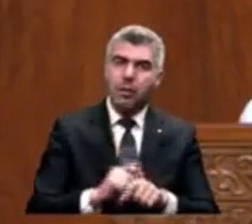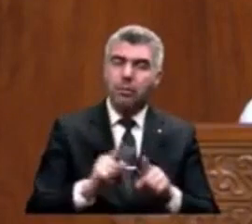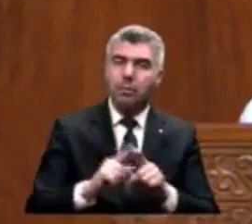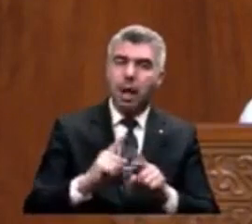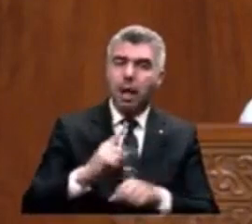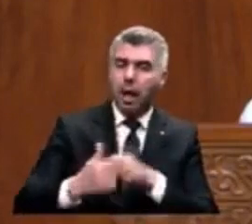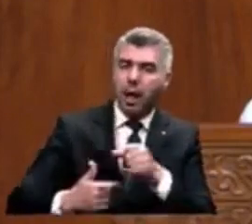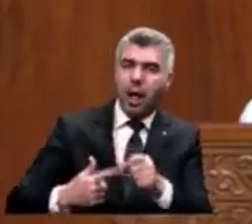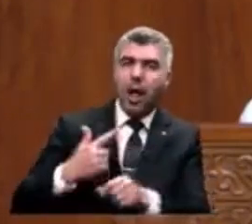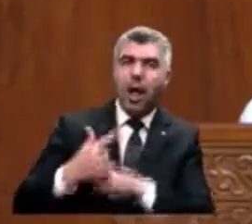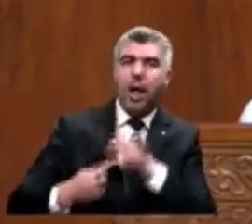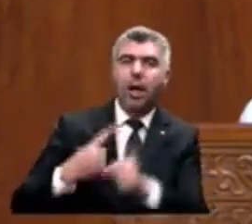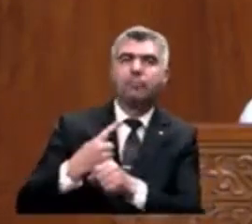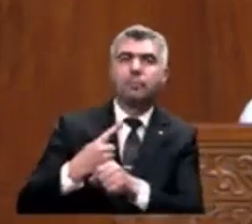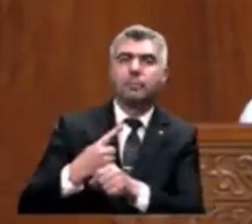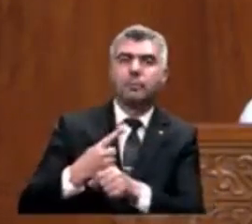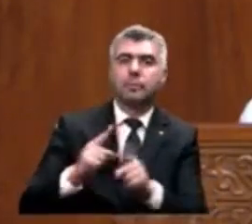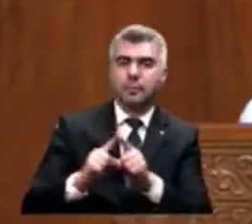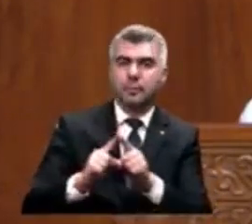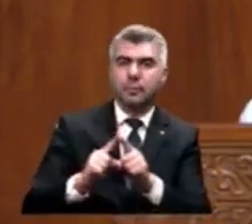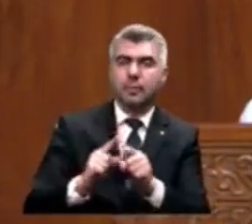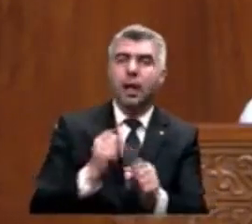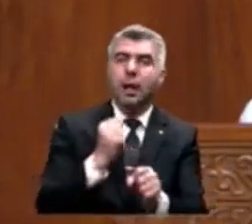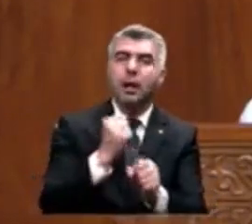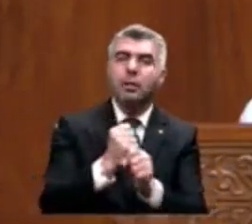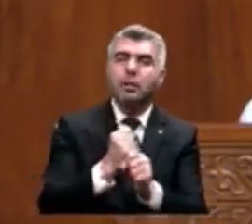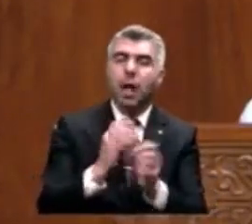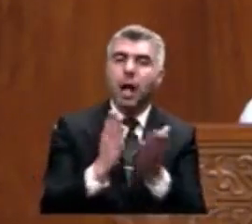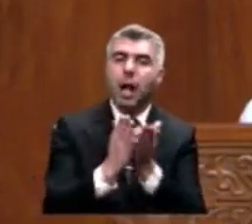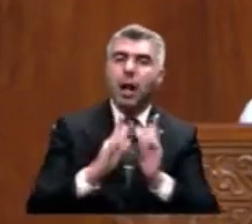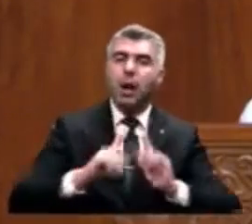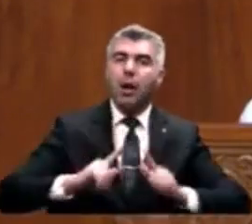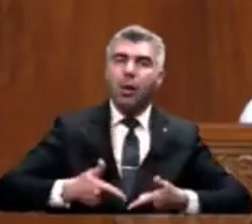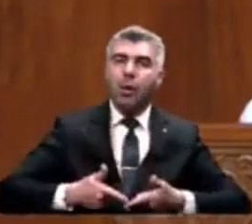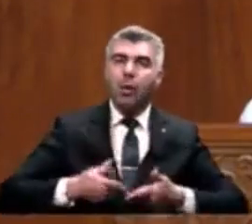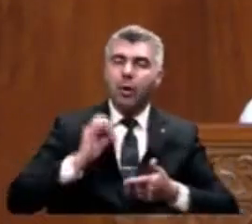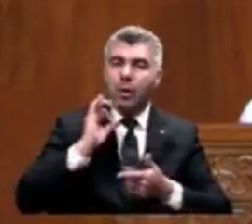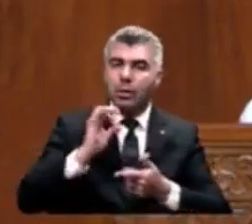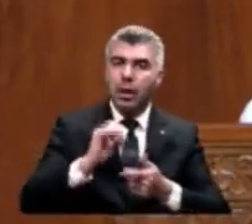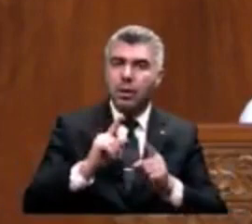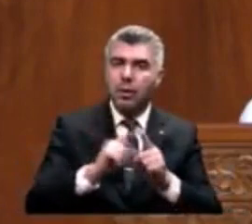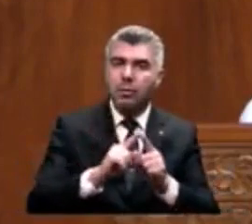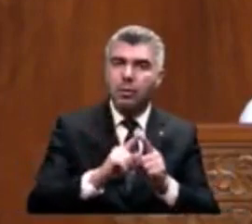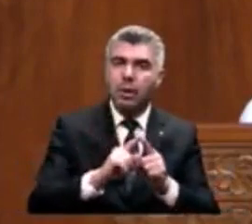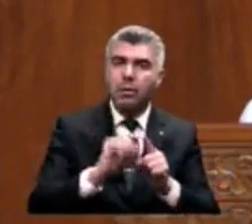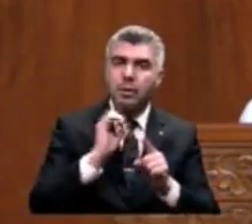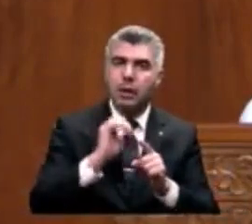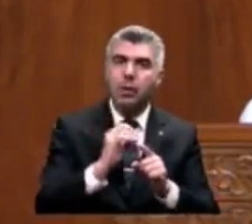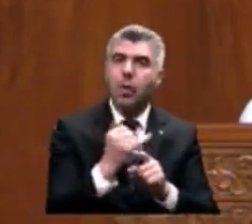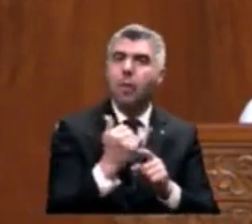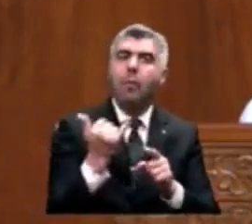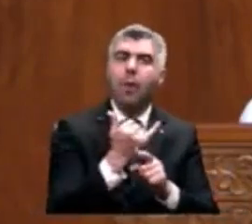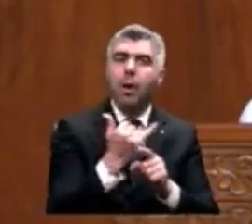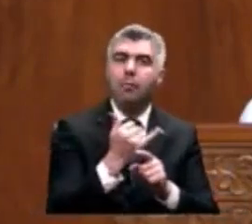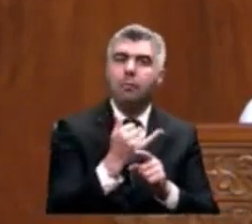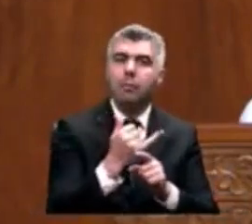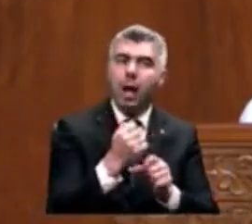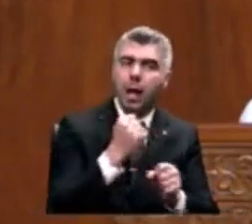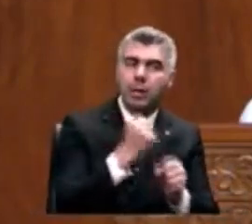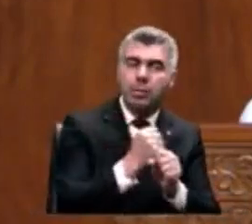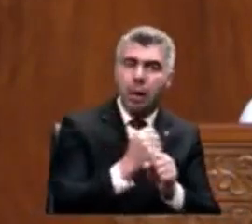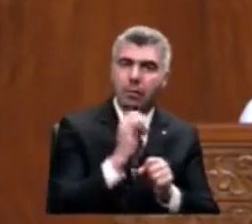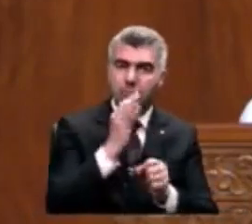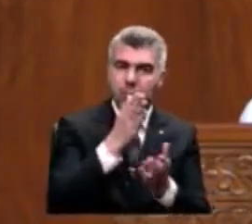سنوي مرتبط بحصول المؤسسة التعليمية على شارة الريادة.